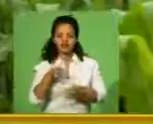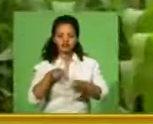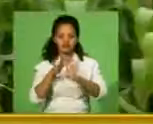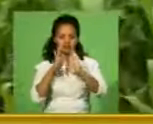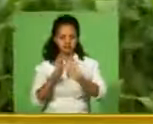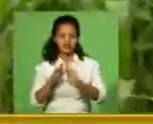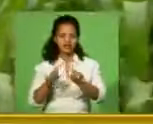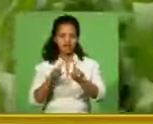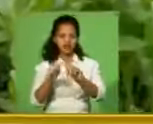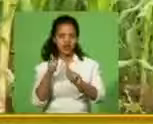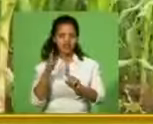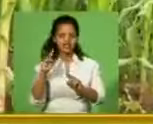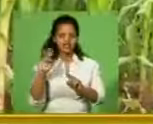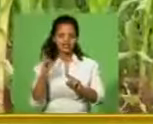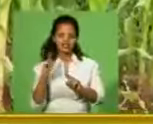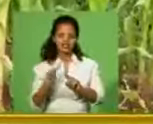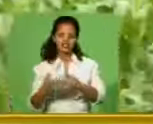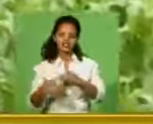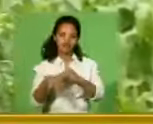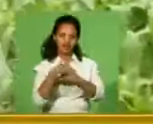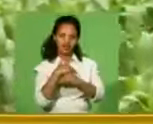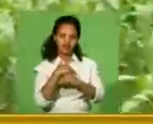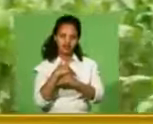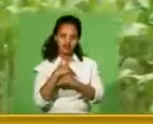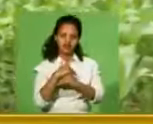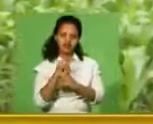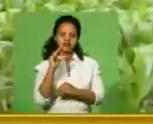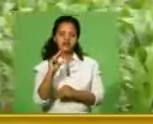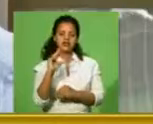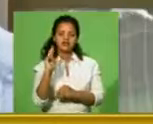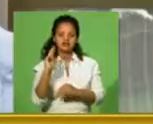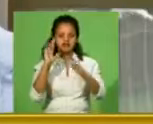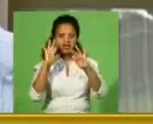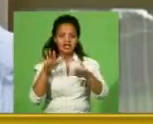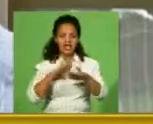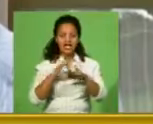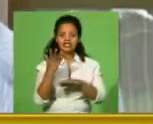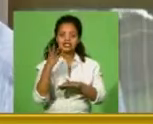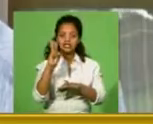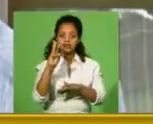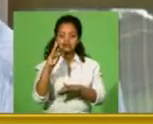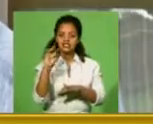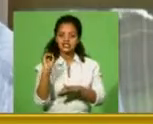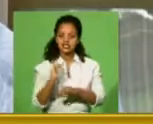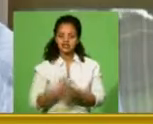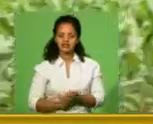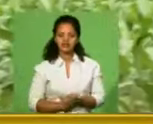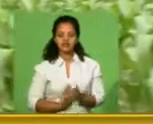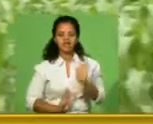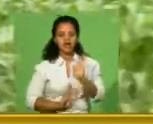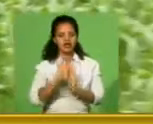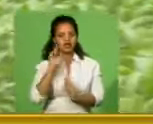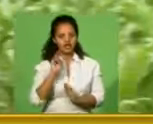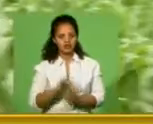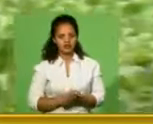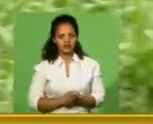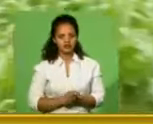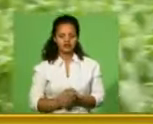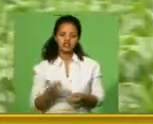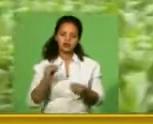በተለያዩ አዝርቶች ይሸፈናሉ ነው ያሉት። በልግ ላይ ያለው ምርታማነትም 16% ማደግ አለበት።